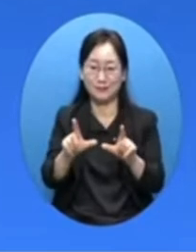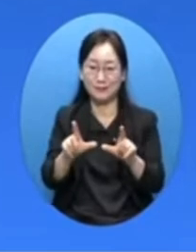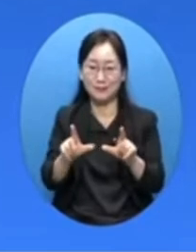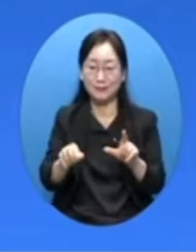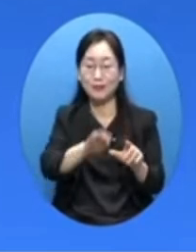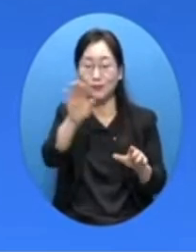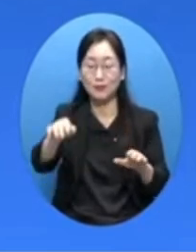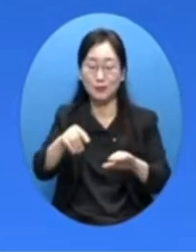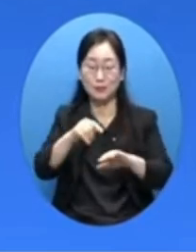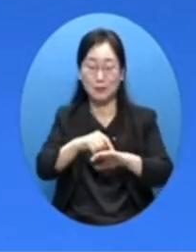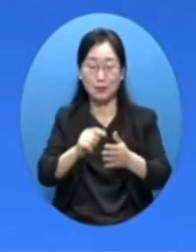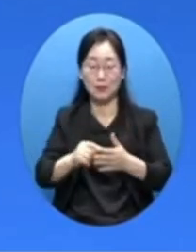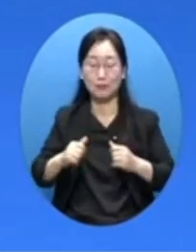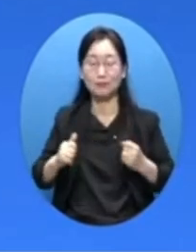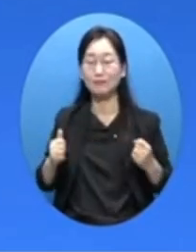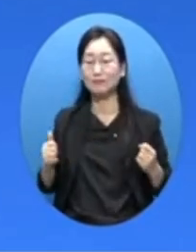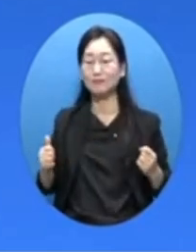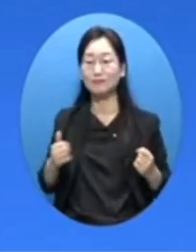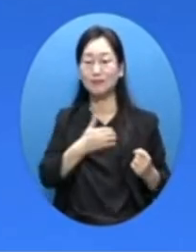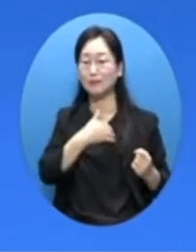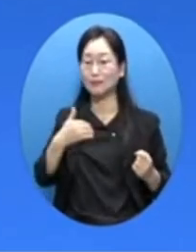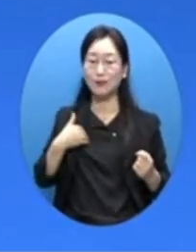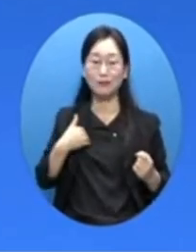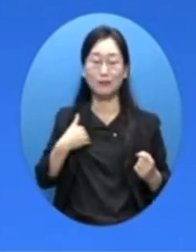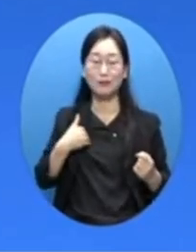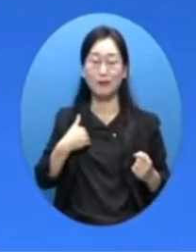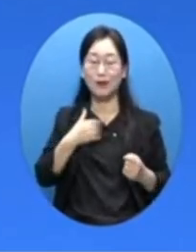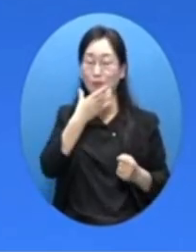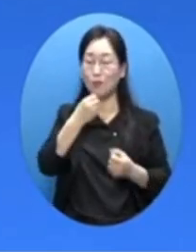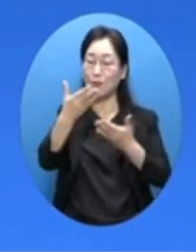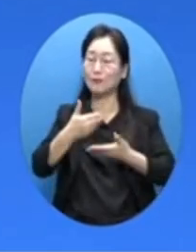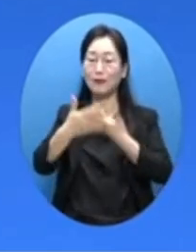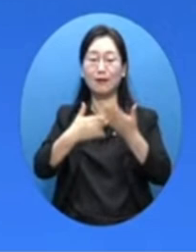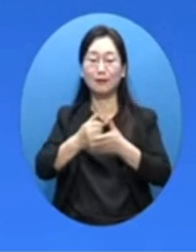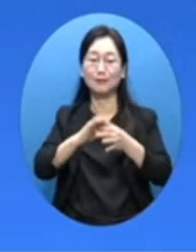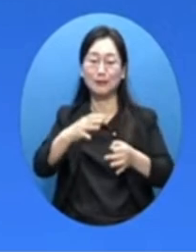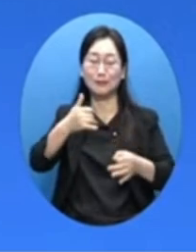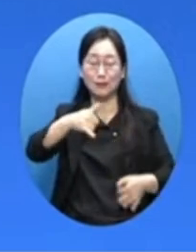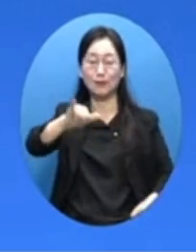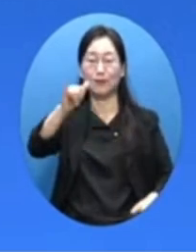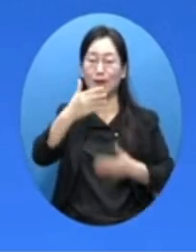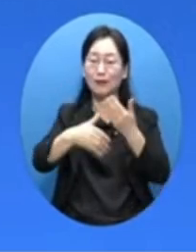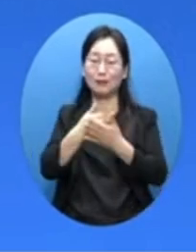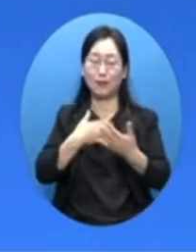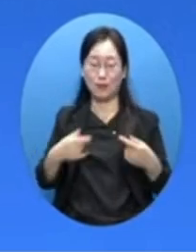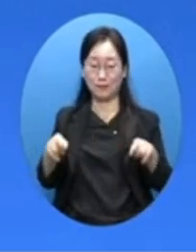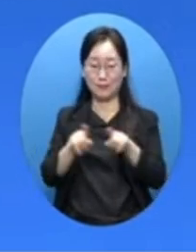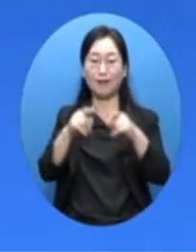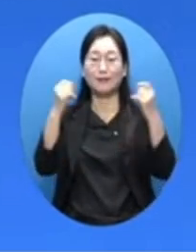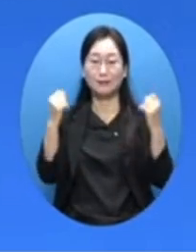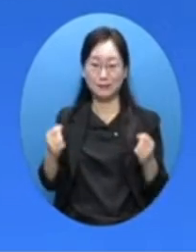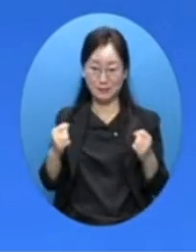우리가 가슴을 펴고 당당하게 나는 복받은 하나님의 자녀다, 하나님이 나와 함께 하신다,